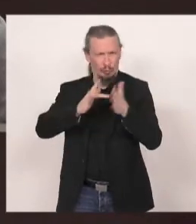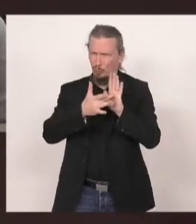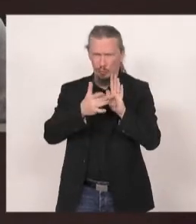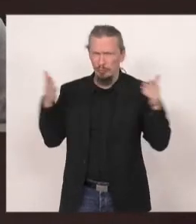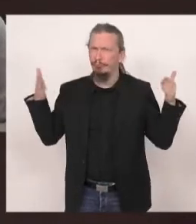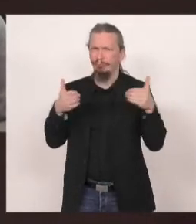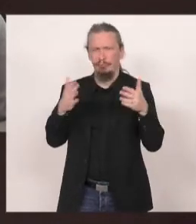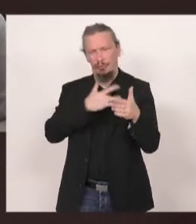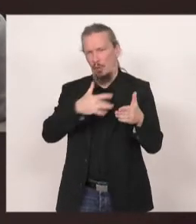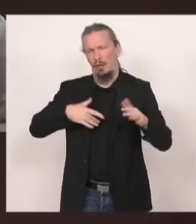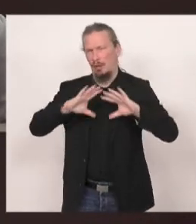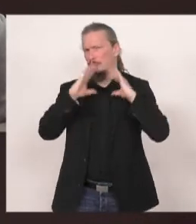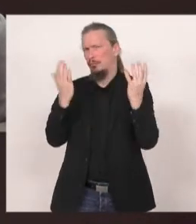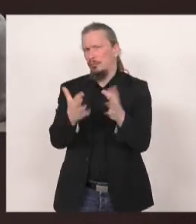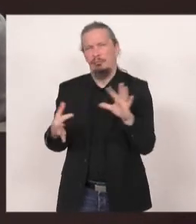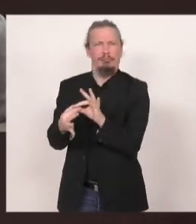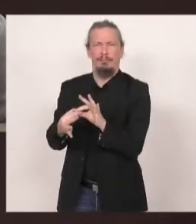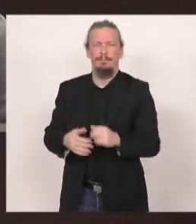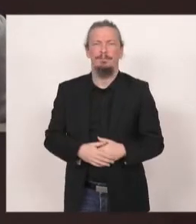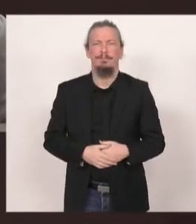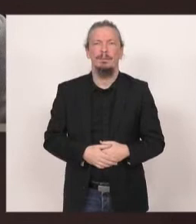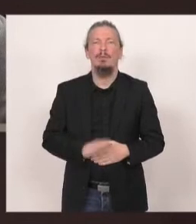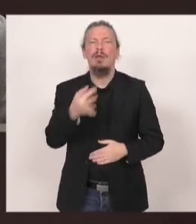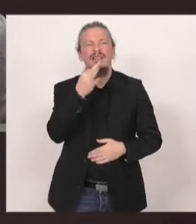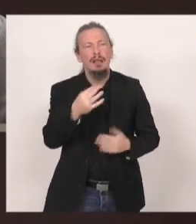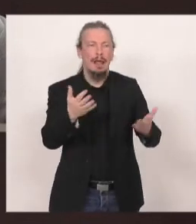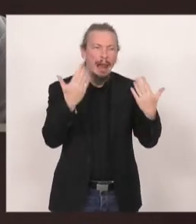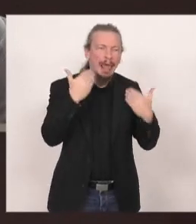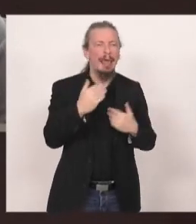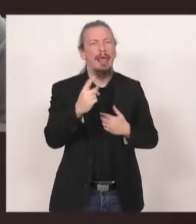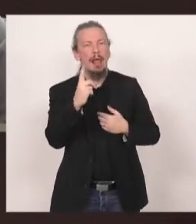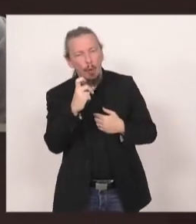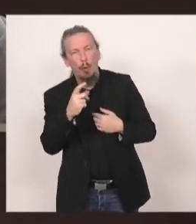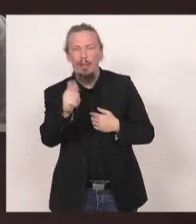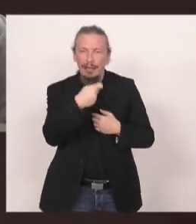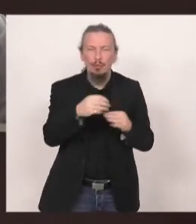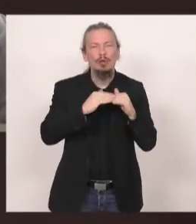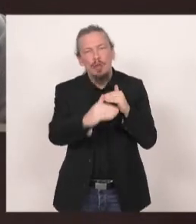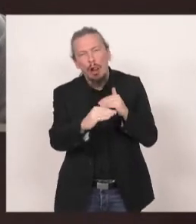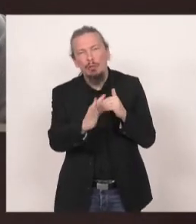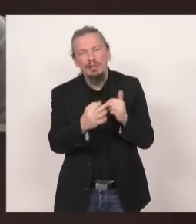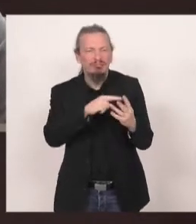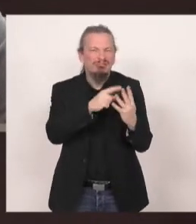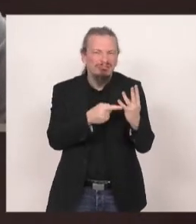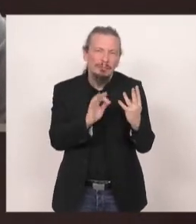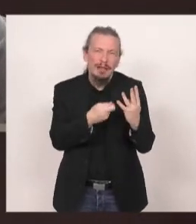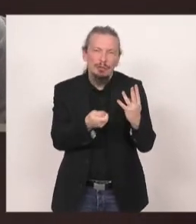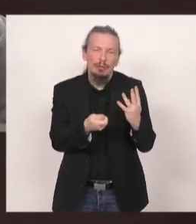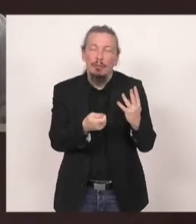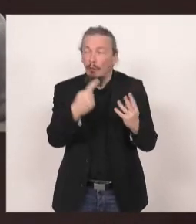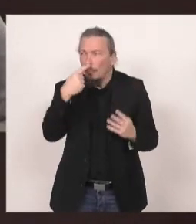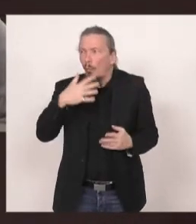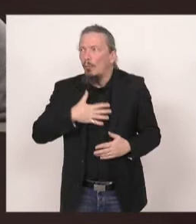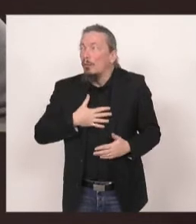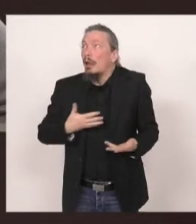santé. Autant vous dire que quand je cite l'air, l'eau, le sol, la nature, il me paraît assez évident